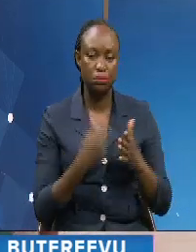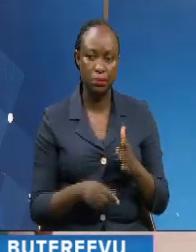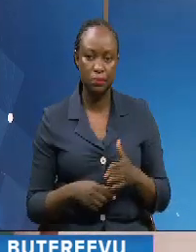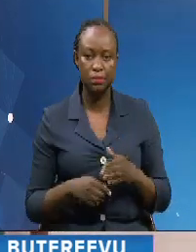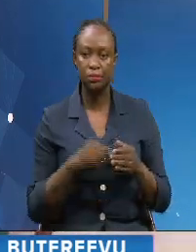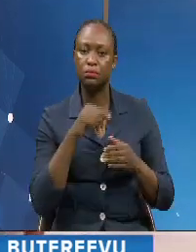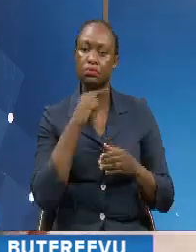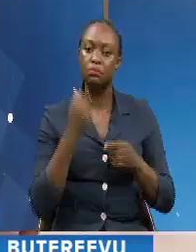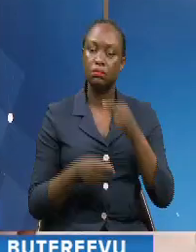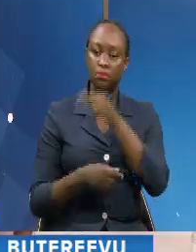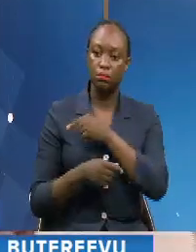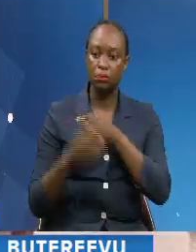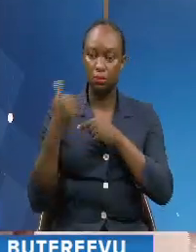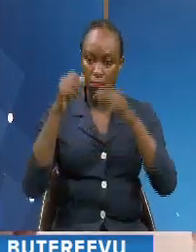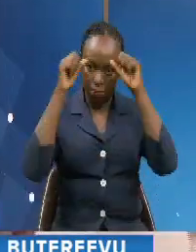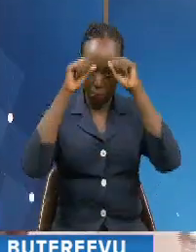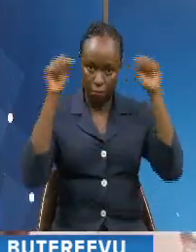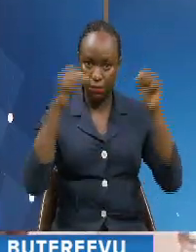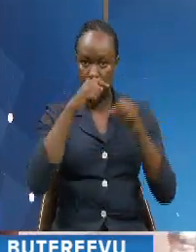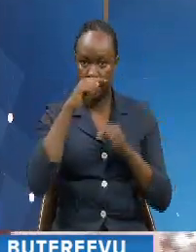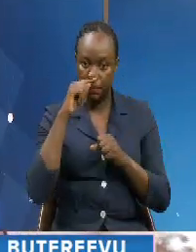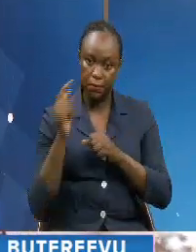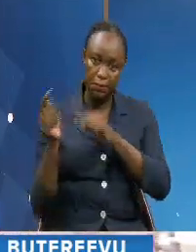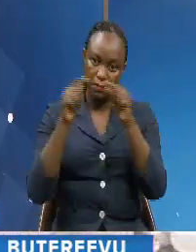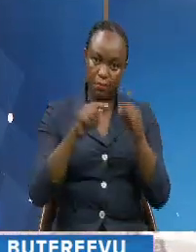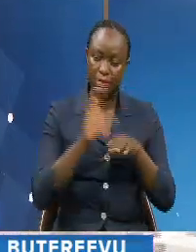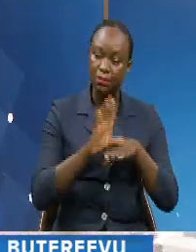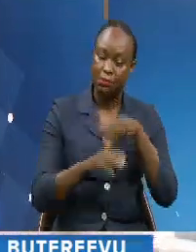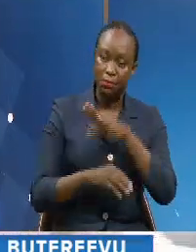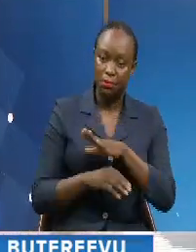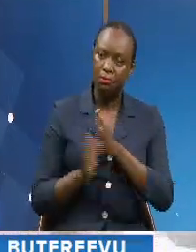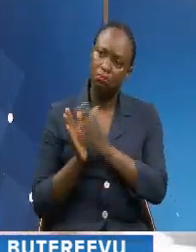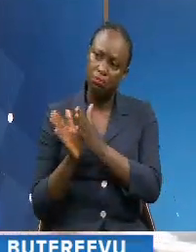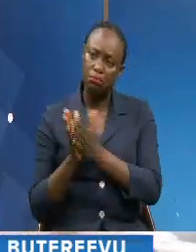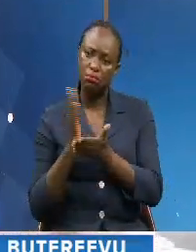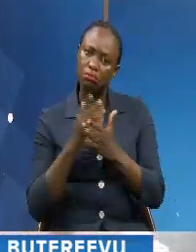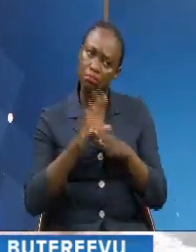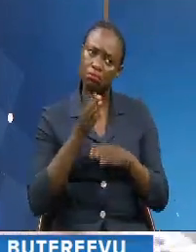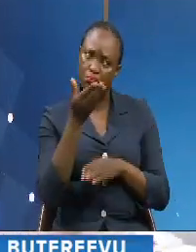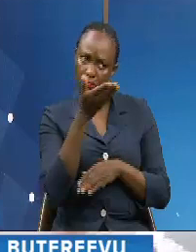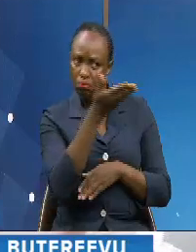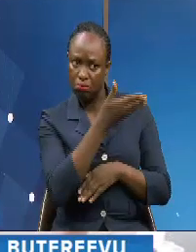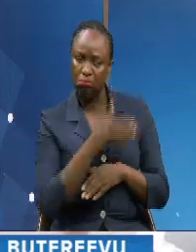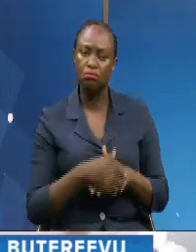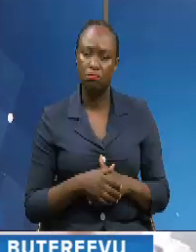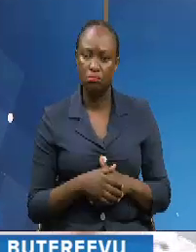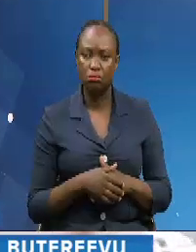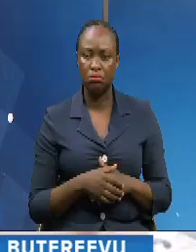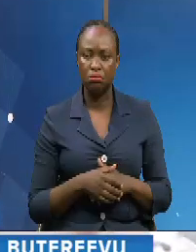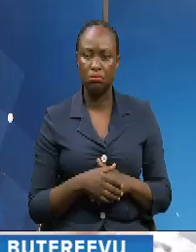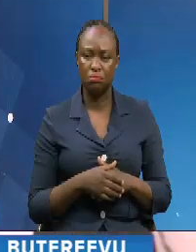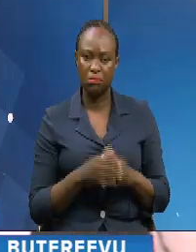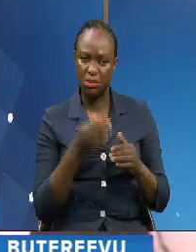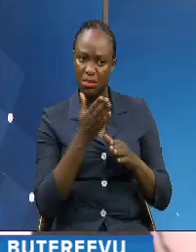Omusumba Ssenyonga yakyaza omukulembeze eggwanga ku kkanisa y'e Bwaise n'amutegeeza nga bwe waliwo ekkanisa ezimu ezaali zirina empuku emukolebwa